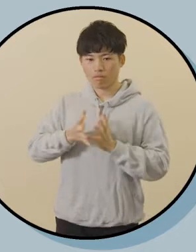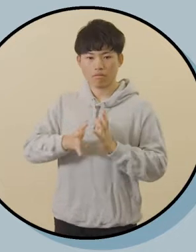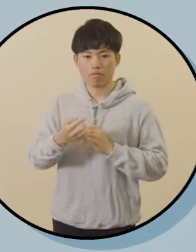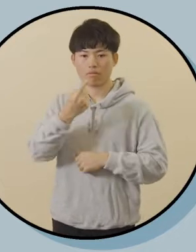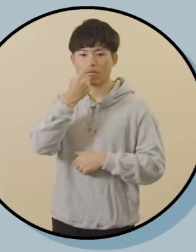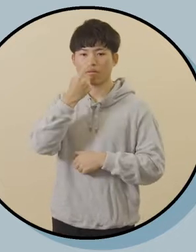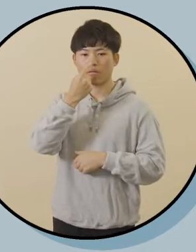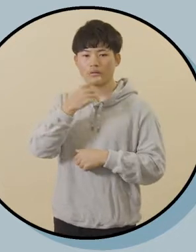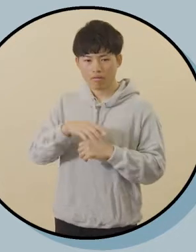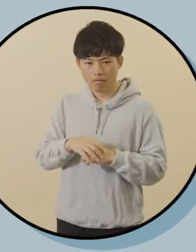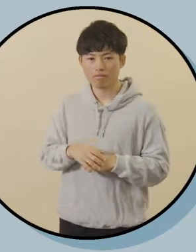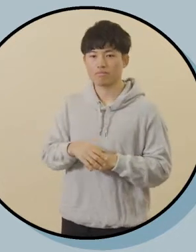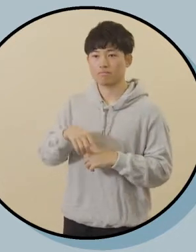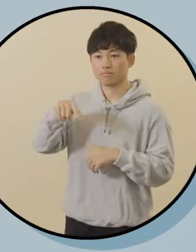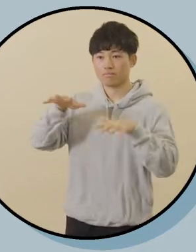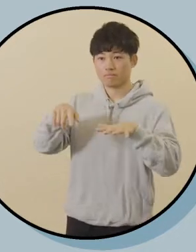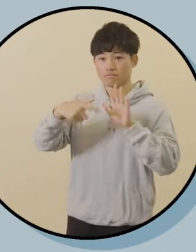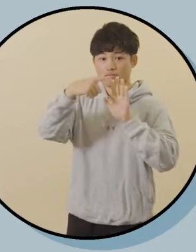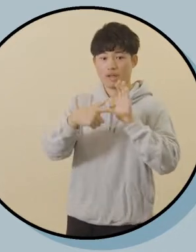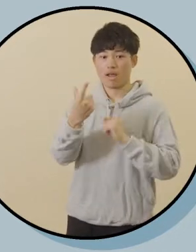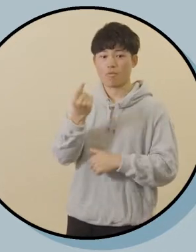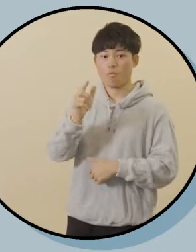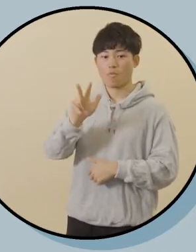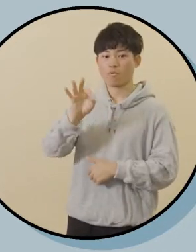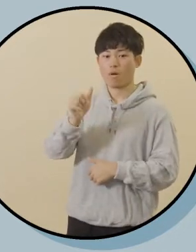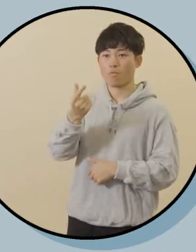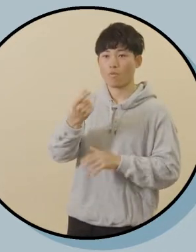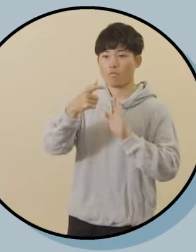として、なんかスッと捉えられたので、